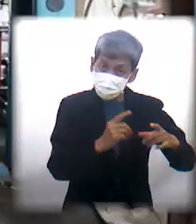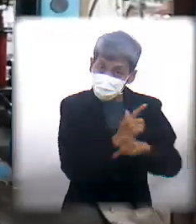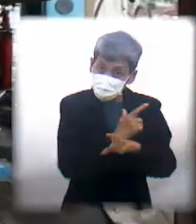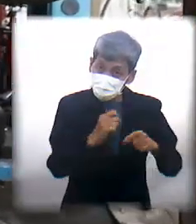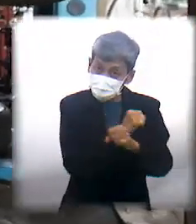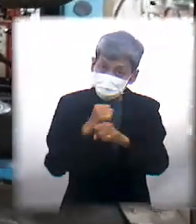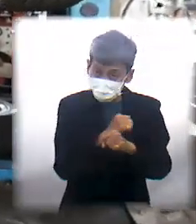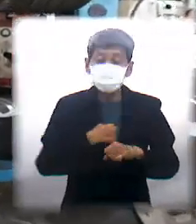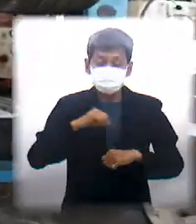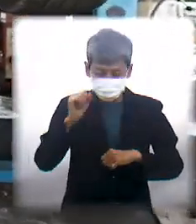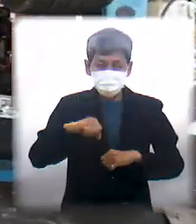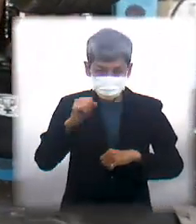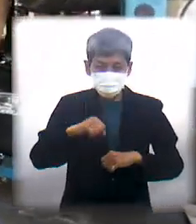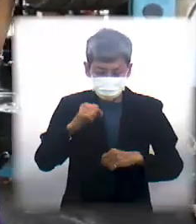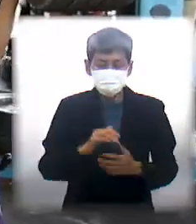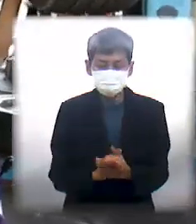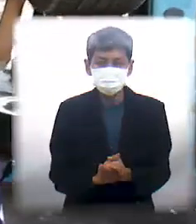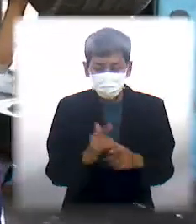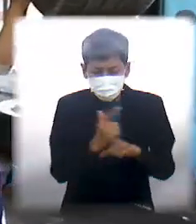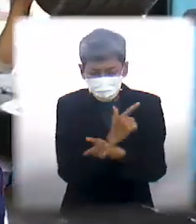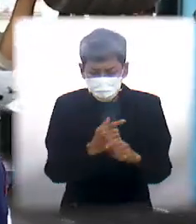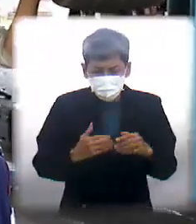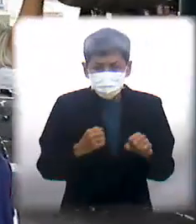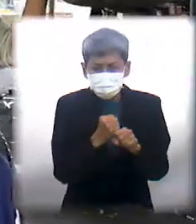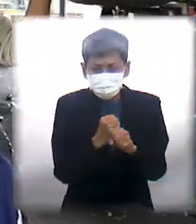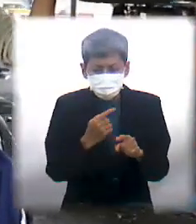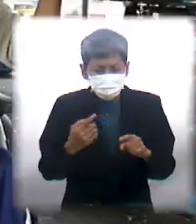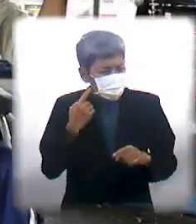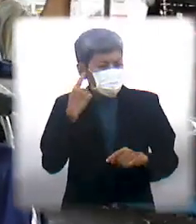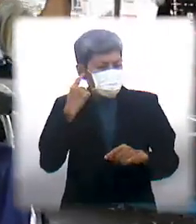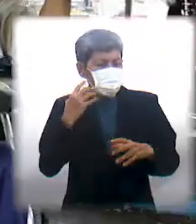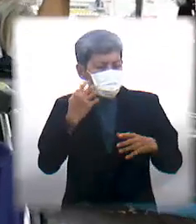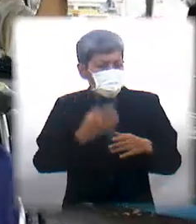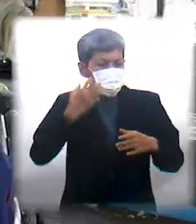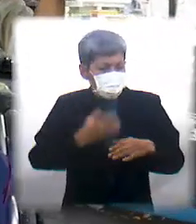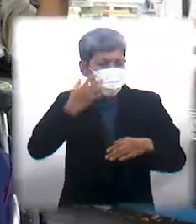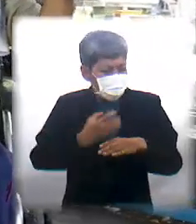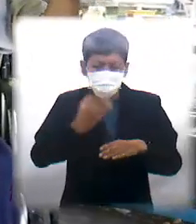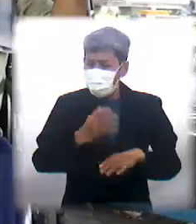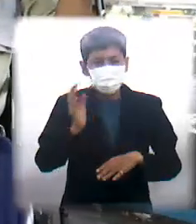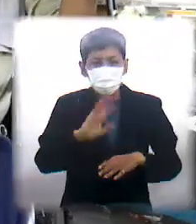ใช่ใช่ครับกันเหล็กกับเหล็กโดนกันเพื่อไม่ให้เกิดเสียงดังไปไปไปกัน